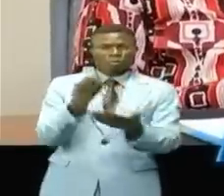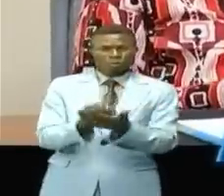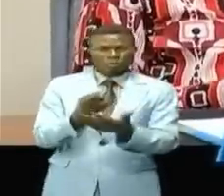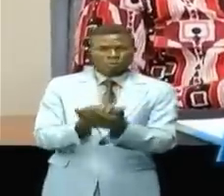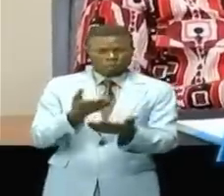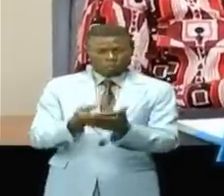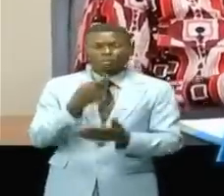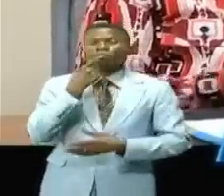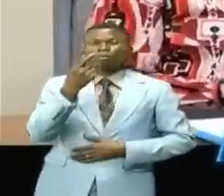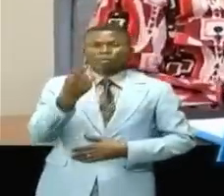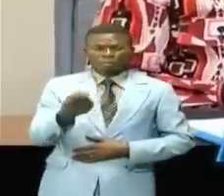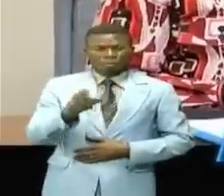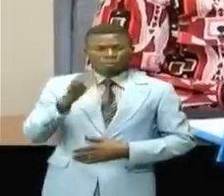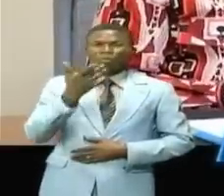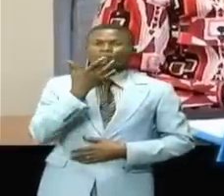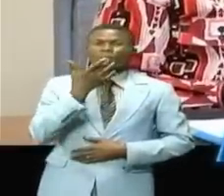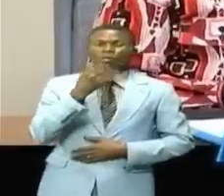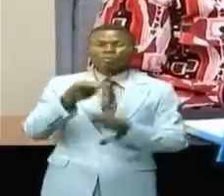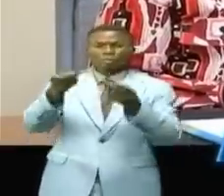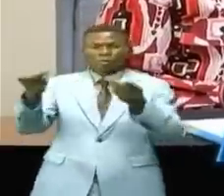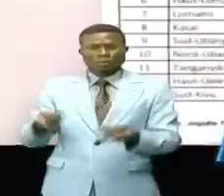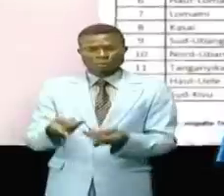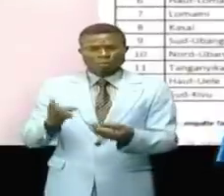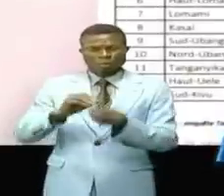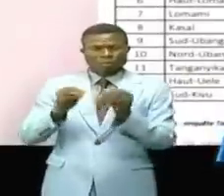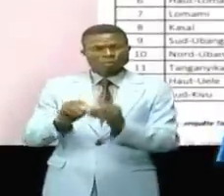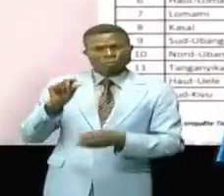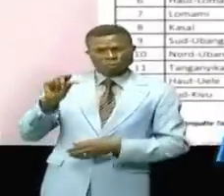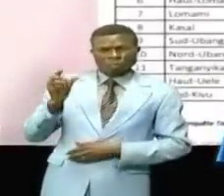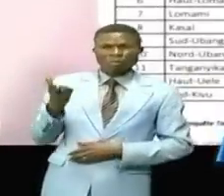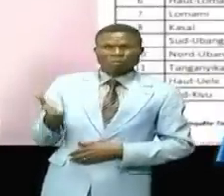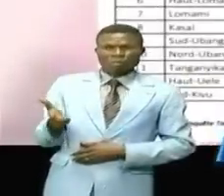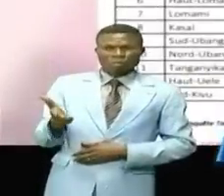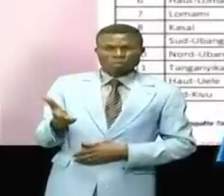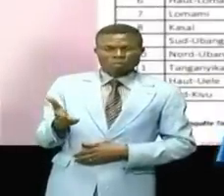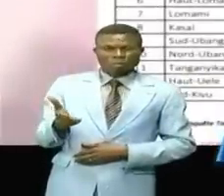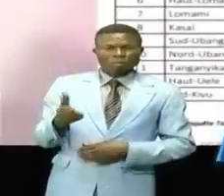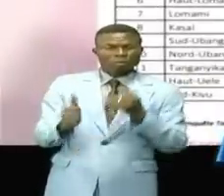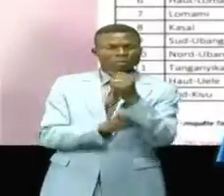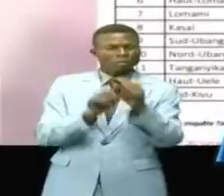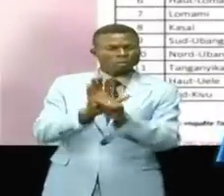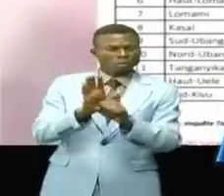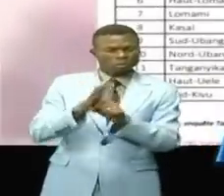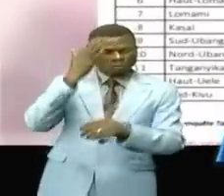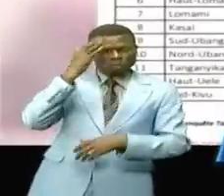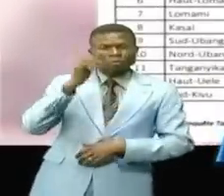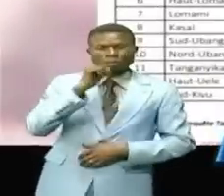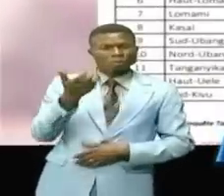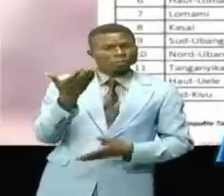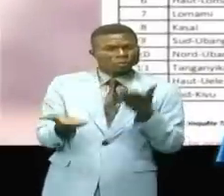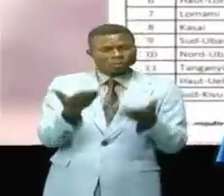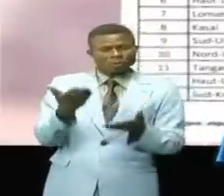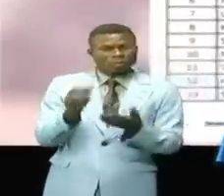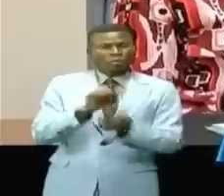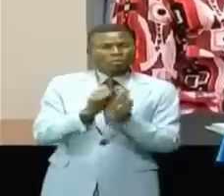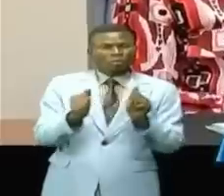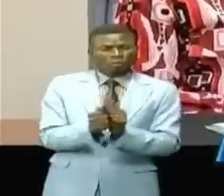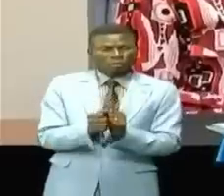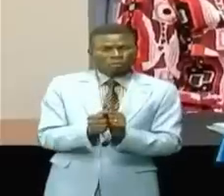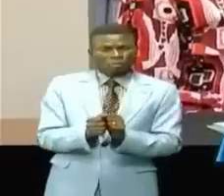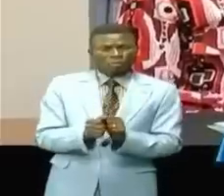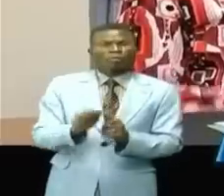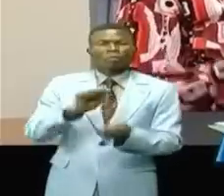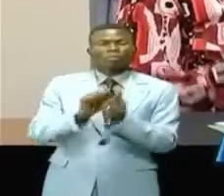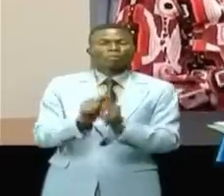je me dirais, je préfère aller là où le taux est plus faible. Est-ce que vous vous rendez compte qu'il y avait des gens qui ne connaissaient pas, parfois, la question du permis de